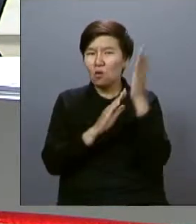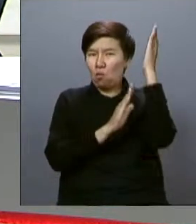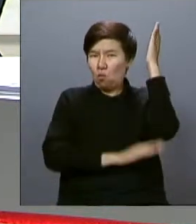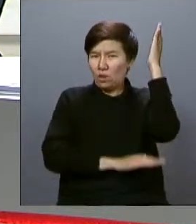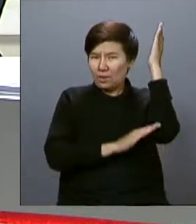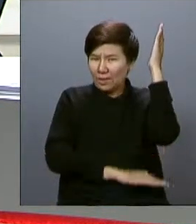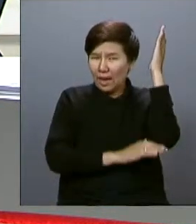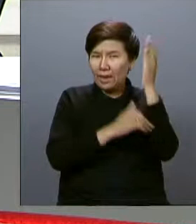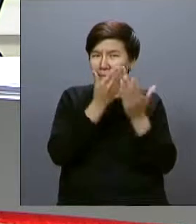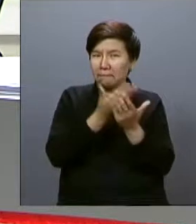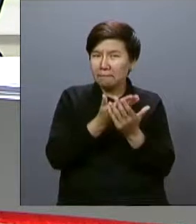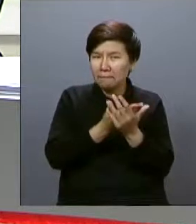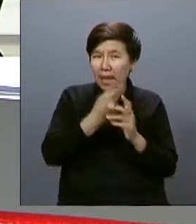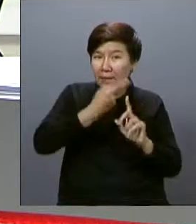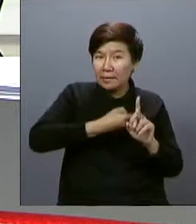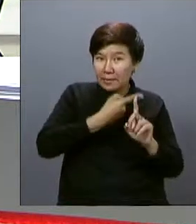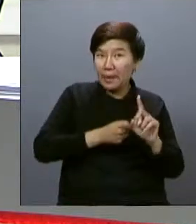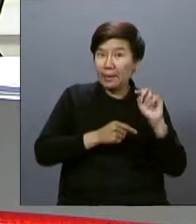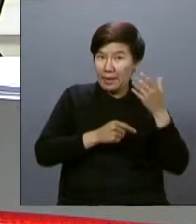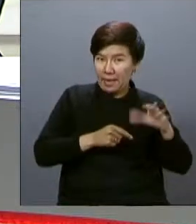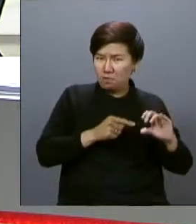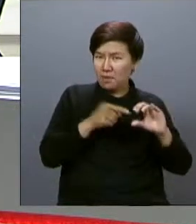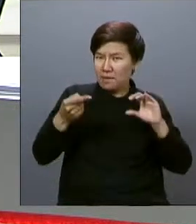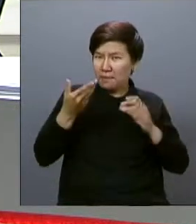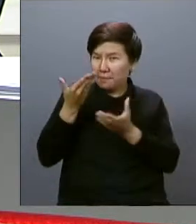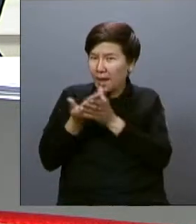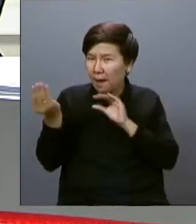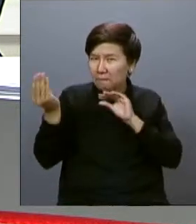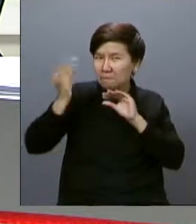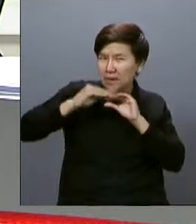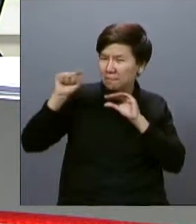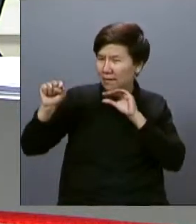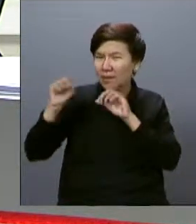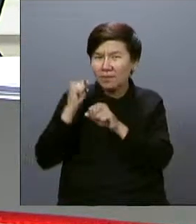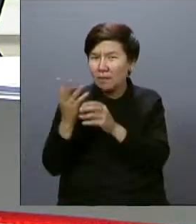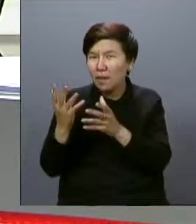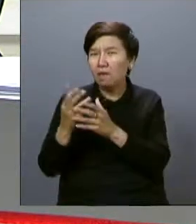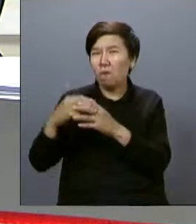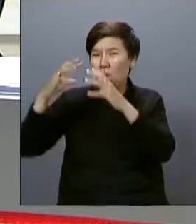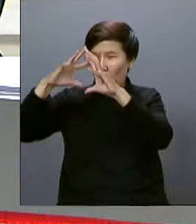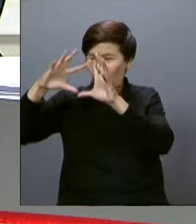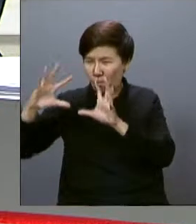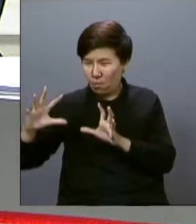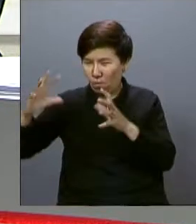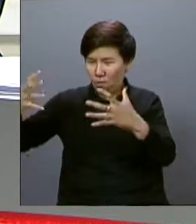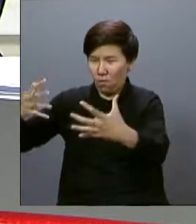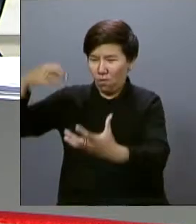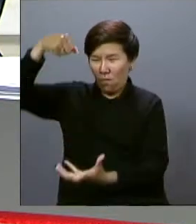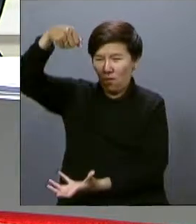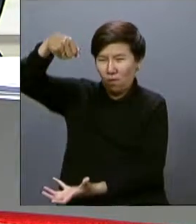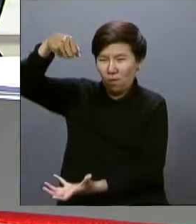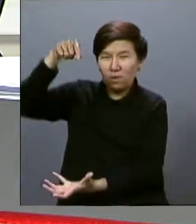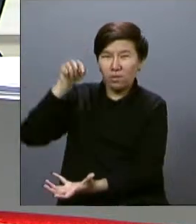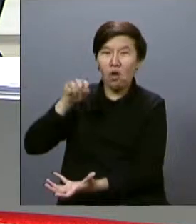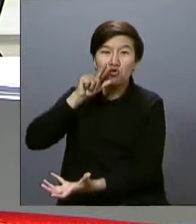ขาวอำเภอละงูจังหวัดสตูลค่ะพวกเขาทำกรงนกปลอดหัวโขนหรือว่านกกรงหัวจุกจำหน่ายหลังจากที่ประสบกับปัญหาราคายางพาราต